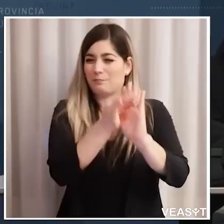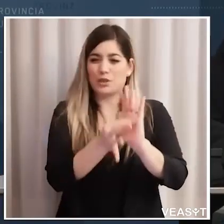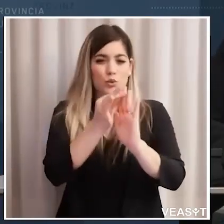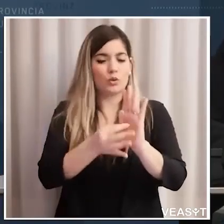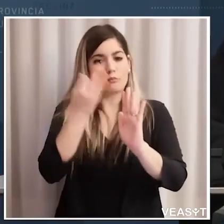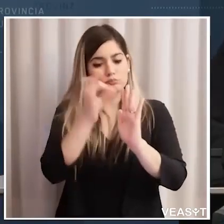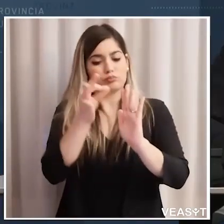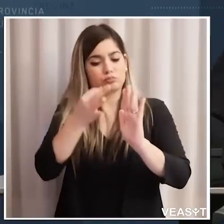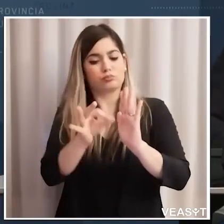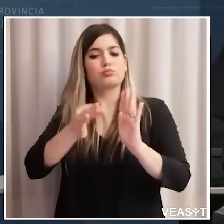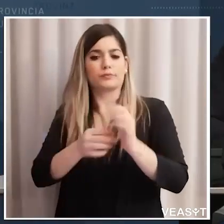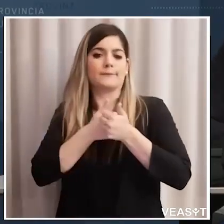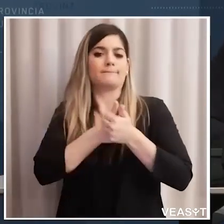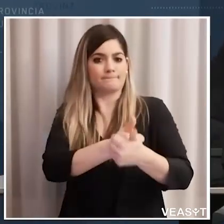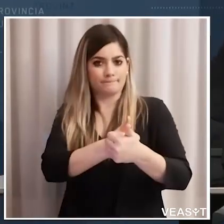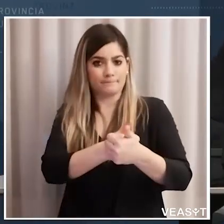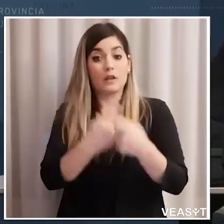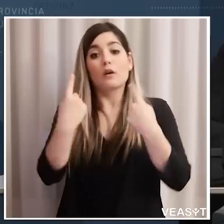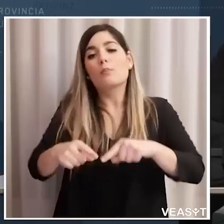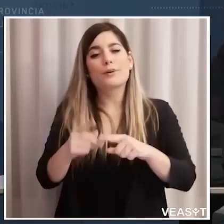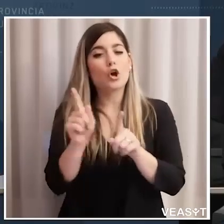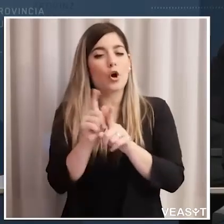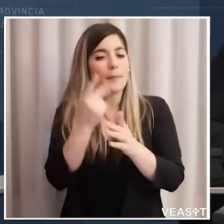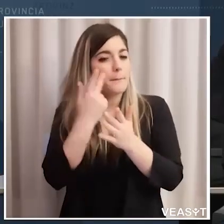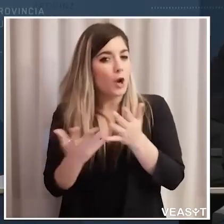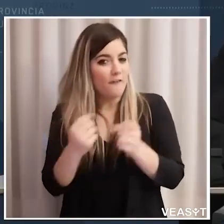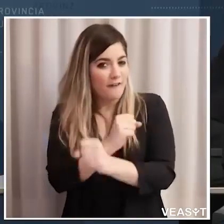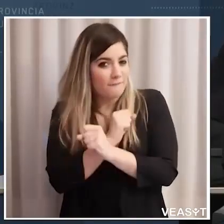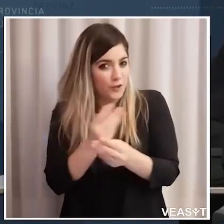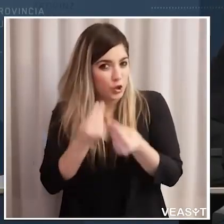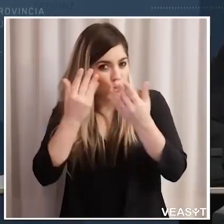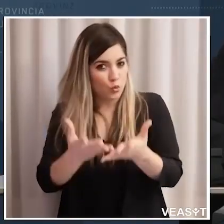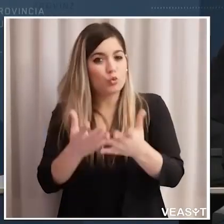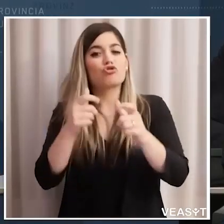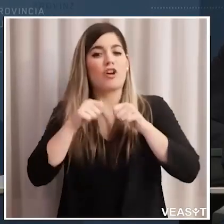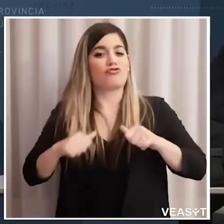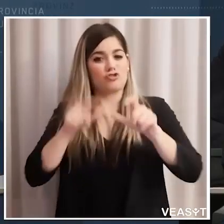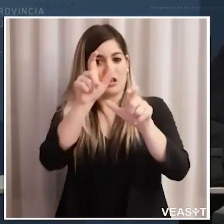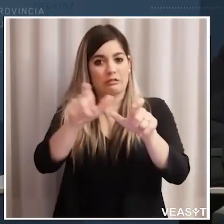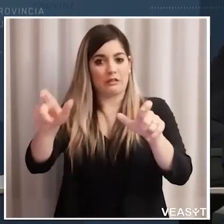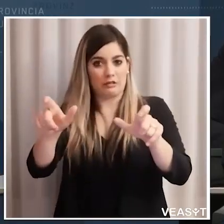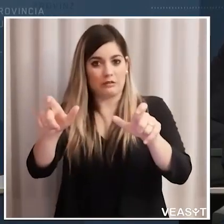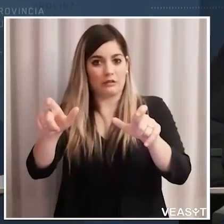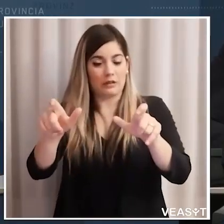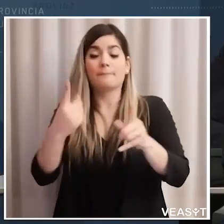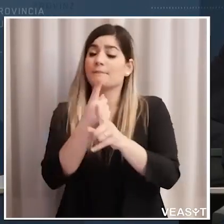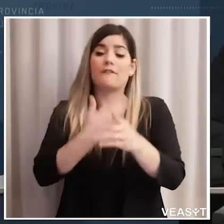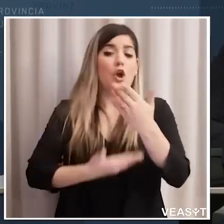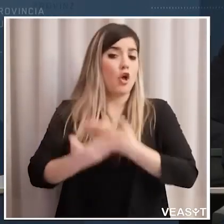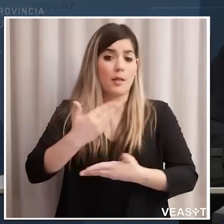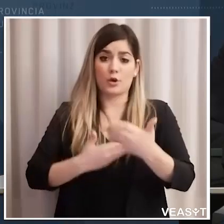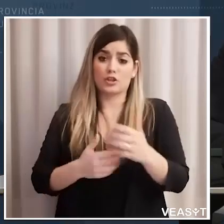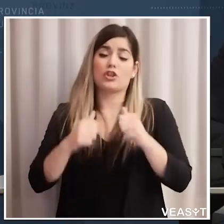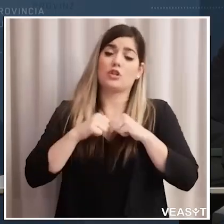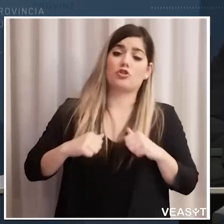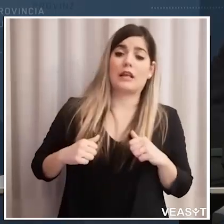molto, molto precise. È una prova di fiducia che la Giunta fa nei confronti della cittadinanza, ci deve essere collaborazione tra l'amministrazione e